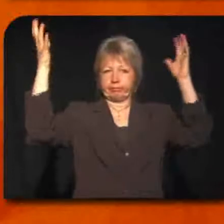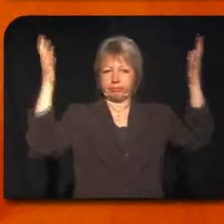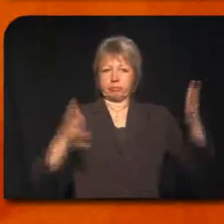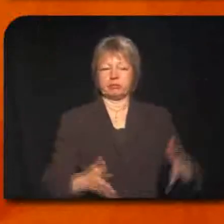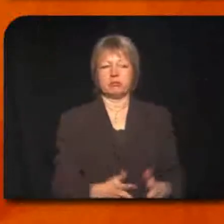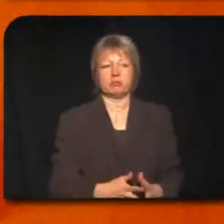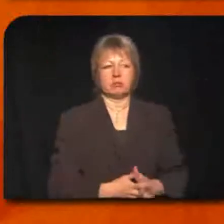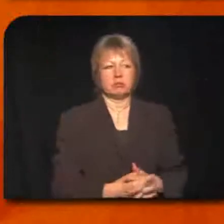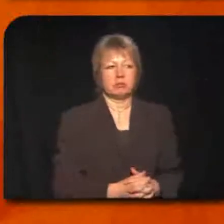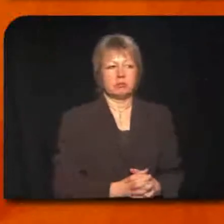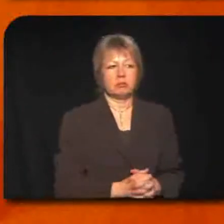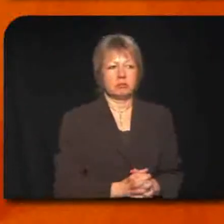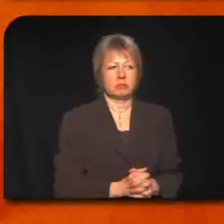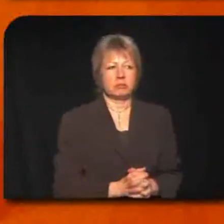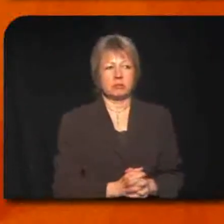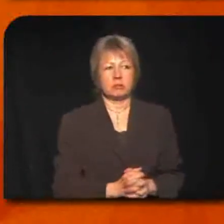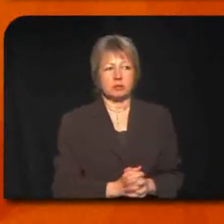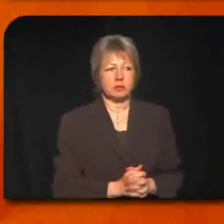in die Wohnung